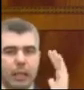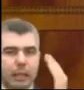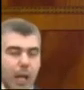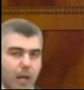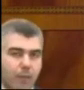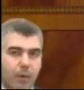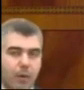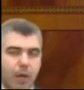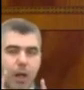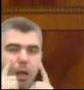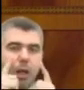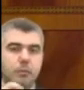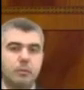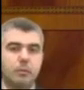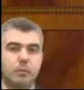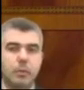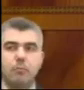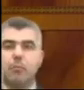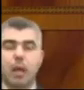وجغرافيته وثقافته ورؤية